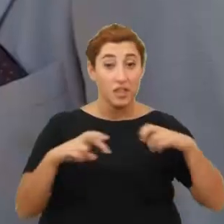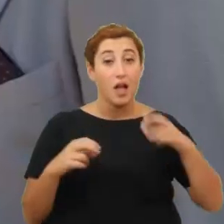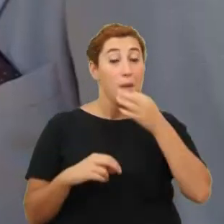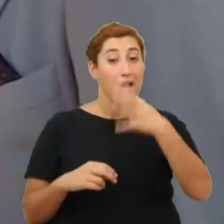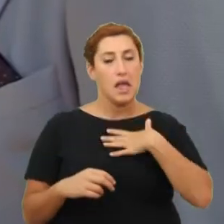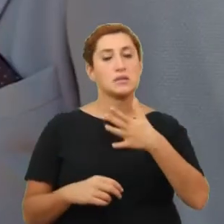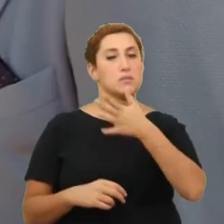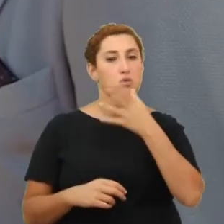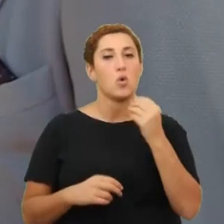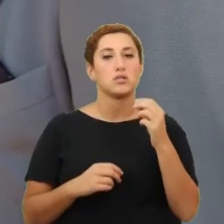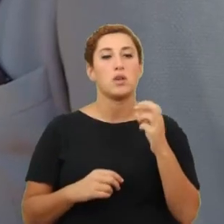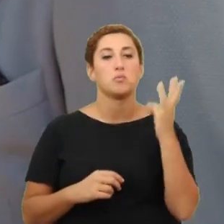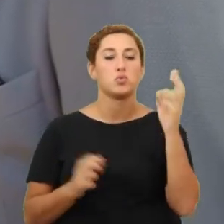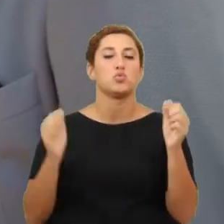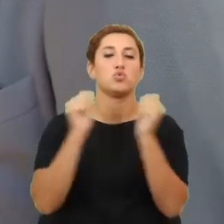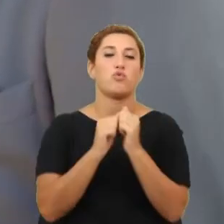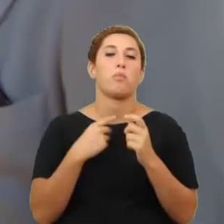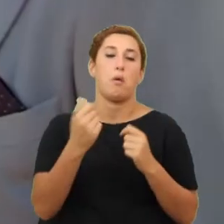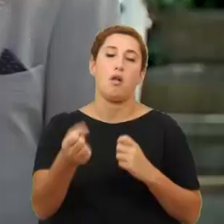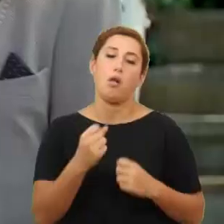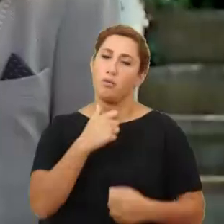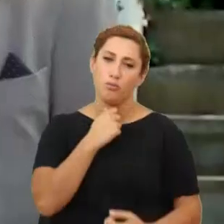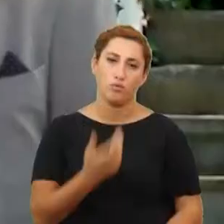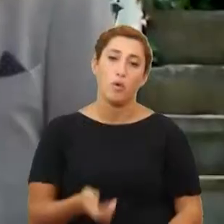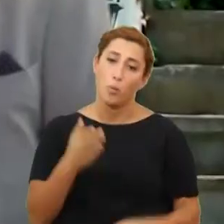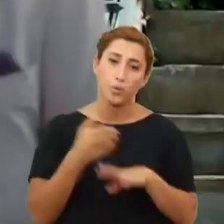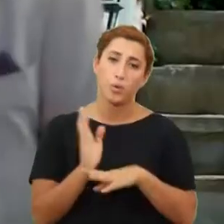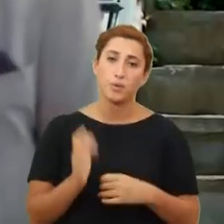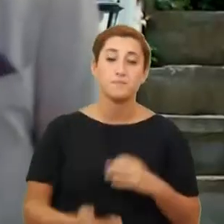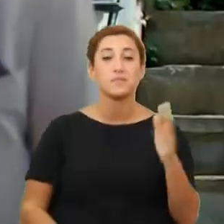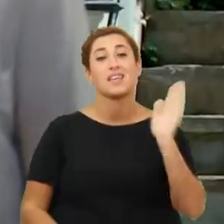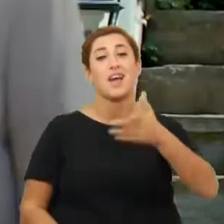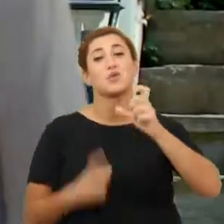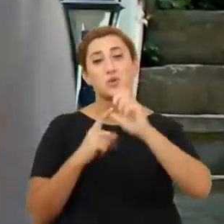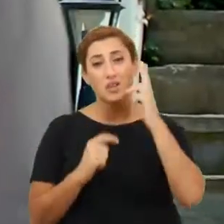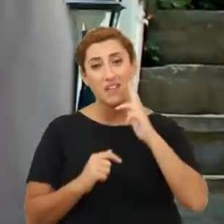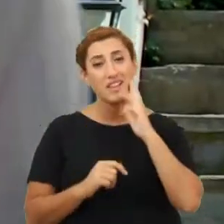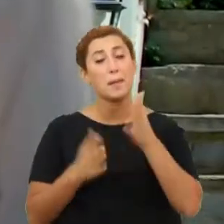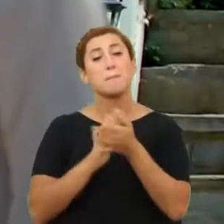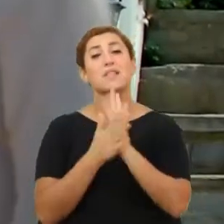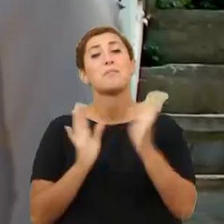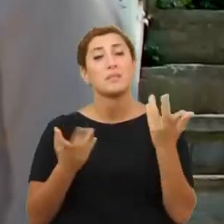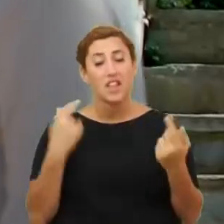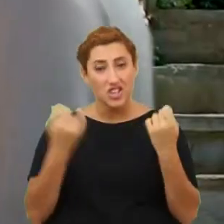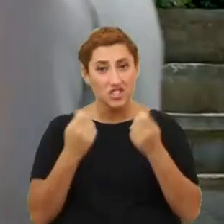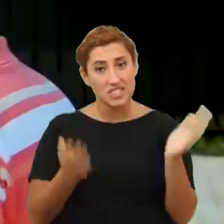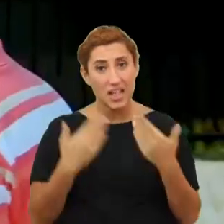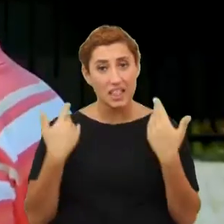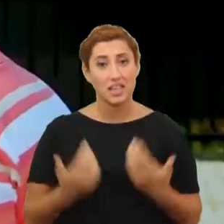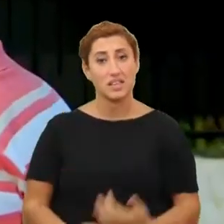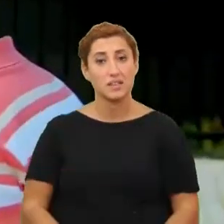haberin kendisini bilsem 3 katı fazla para alırdım lütfen. Doğru. Ya Şükrü Efendi, ya bitmedi mi daha işiniz? Hadi.